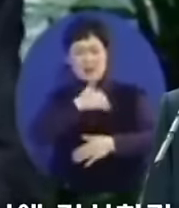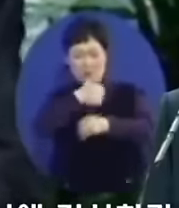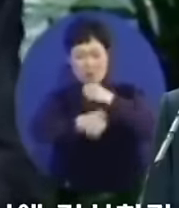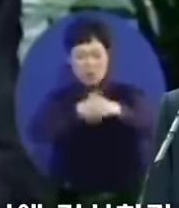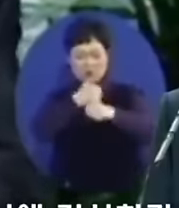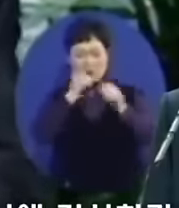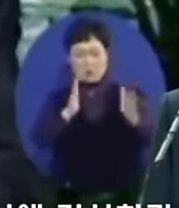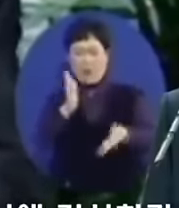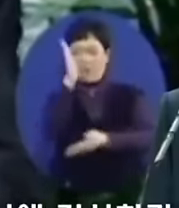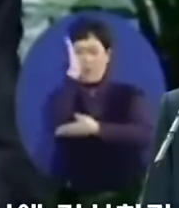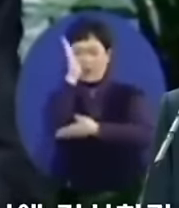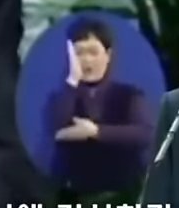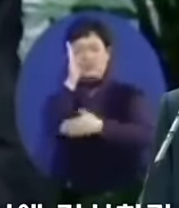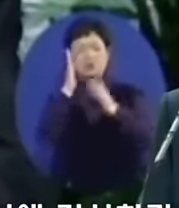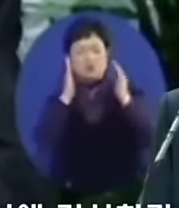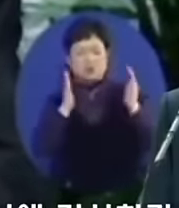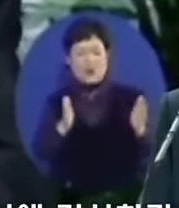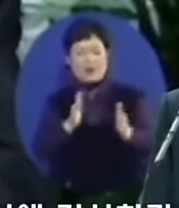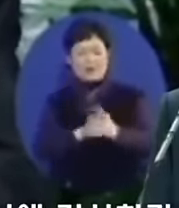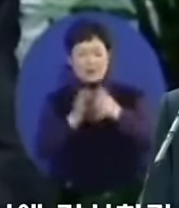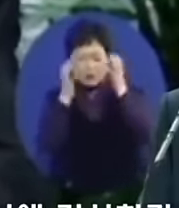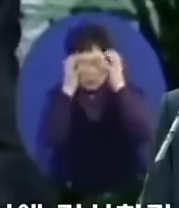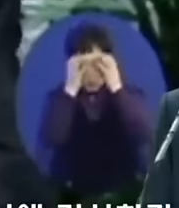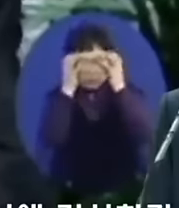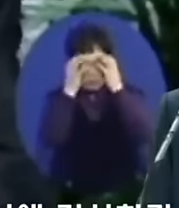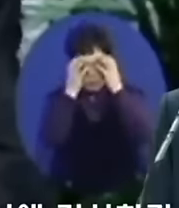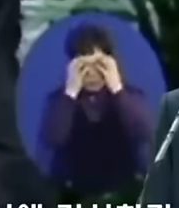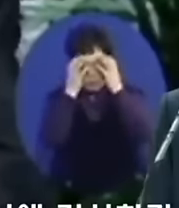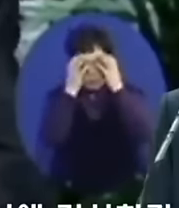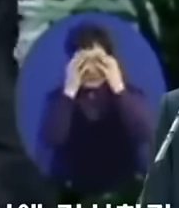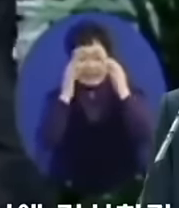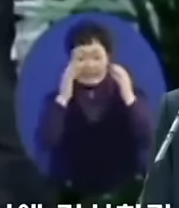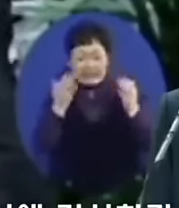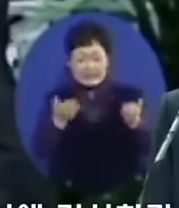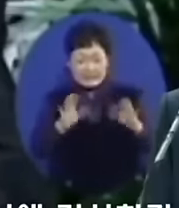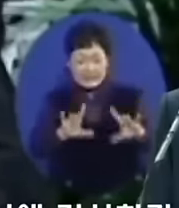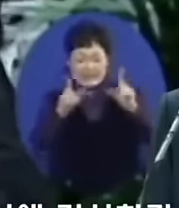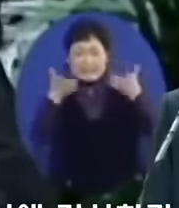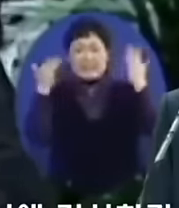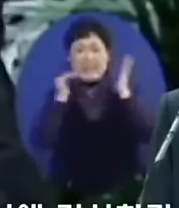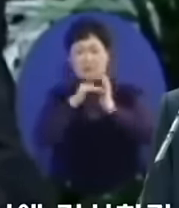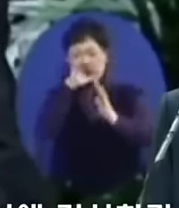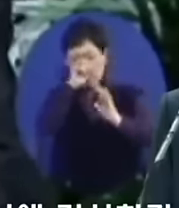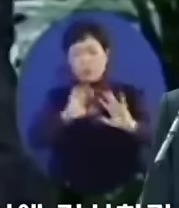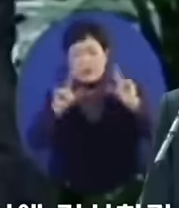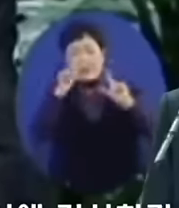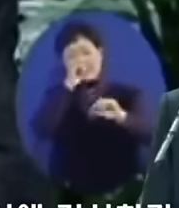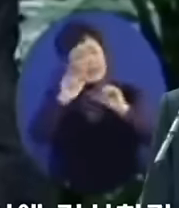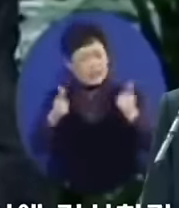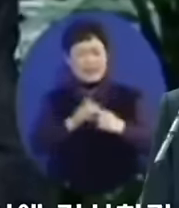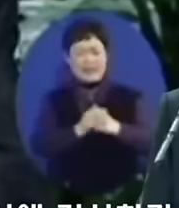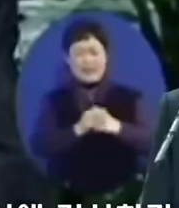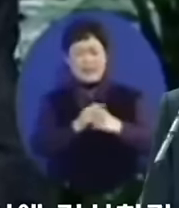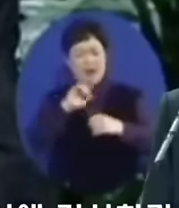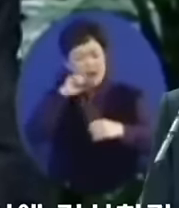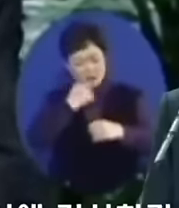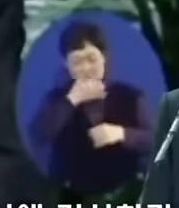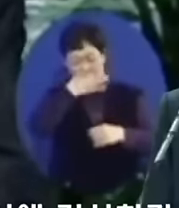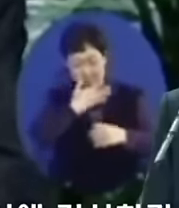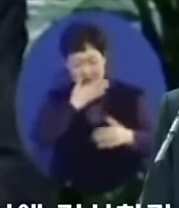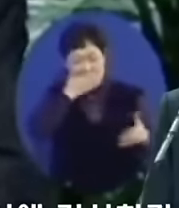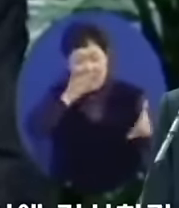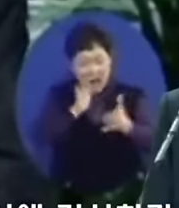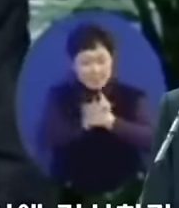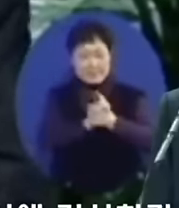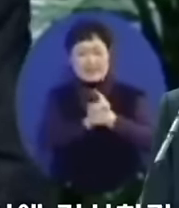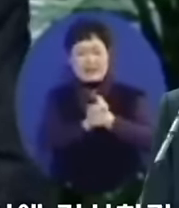동안 목회하면서 보니까 고통스러운 날이 지나가고 좋은 날만 오는 것이 아니라 고통스러움과 좋은 것이 한꺼번에